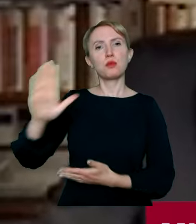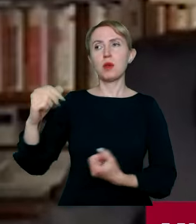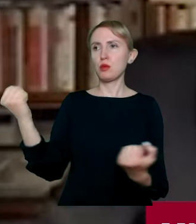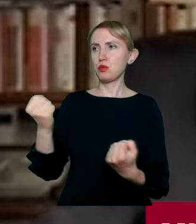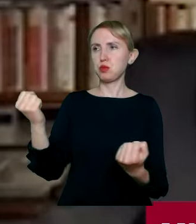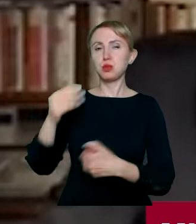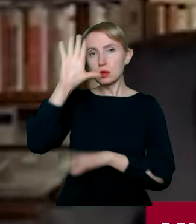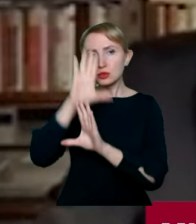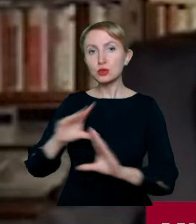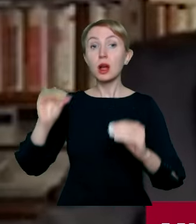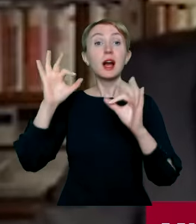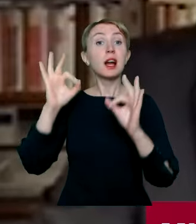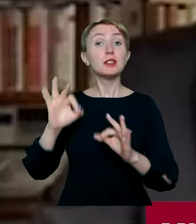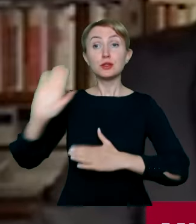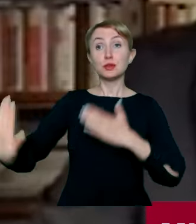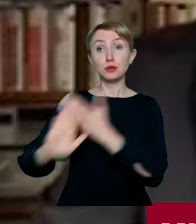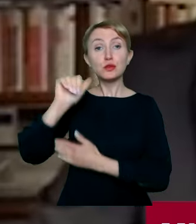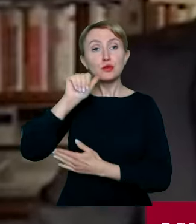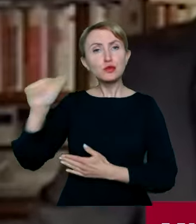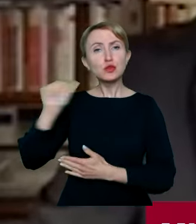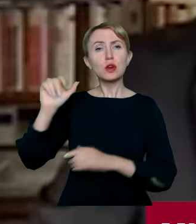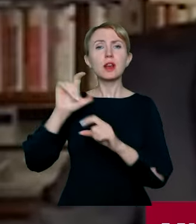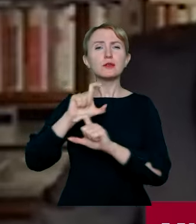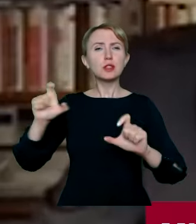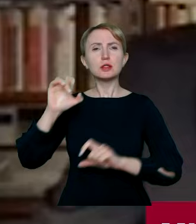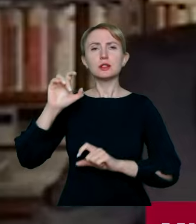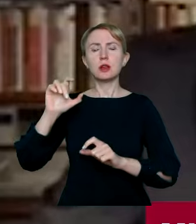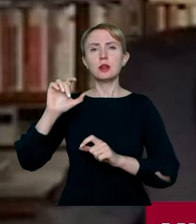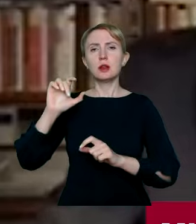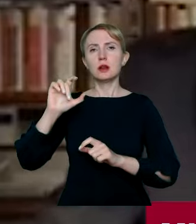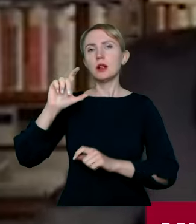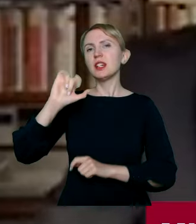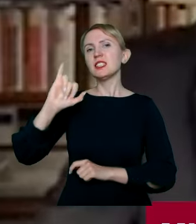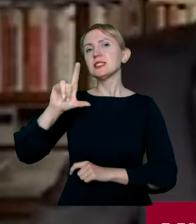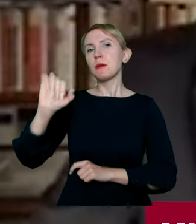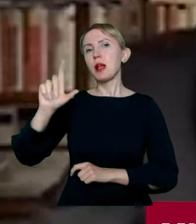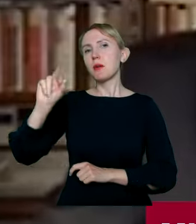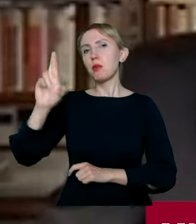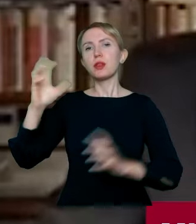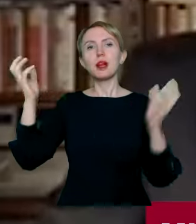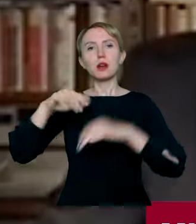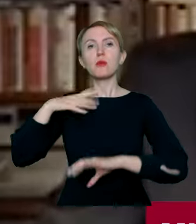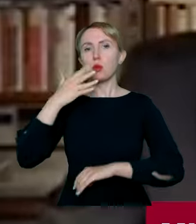uznaniem. Dziś wychodzi i wczoraj właśnie podczas konwencji Izabeli Bodnar mówi takie słowa.